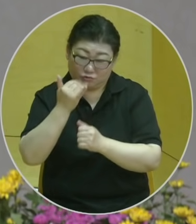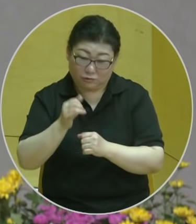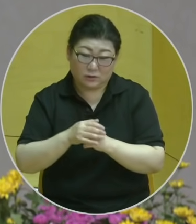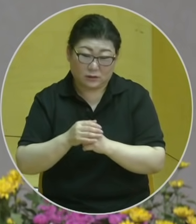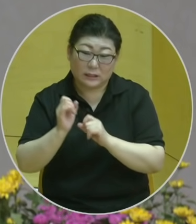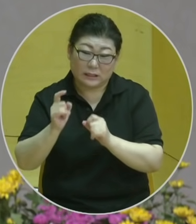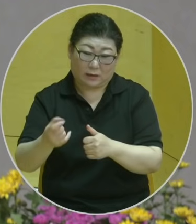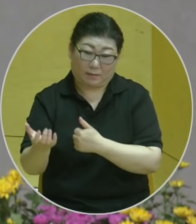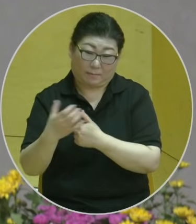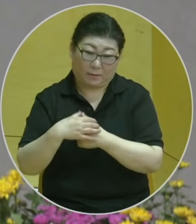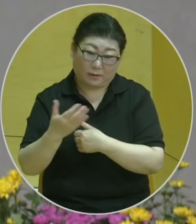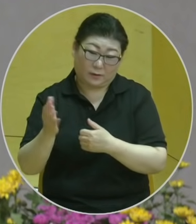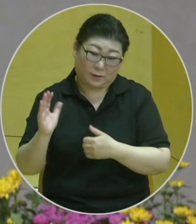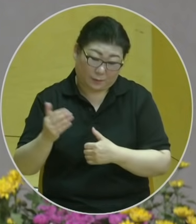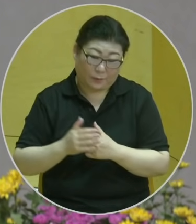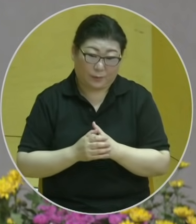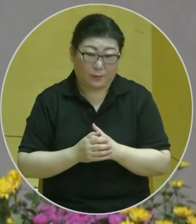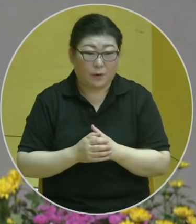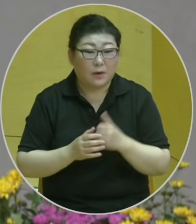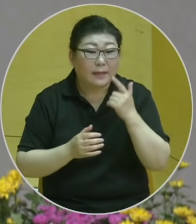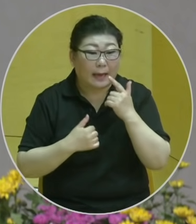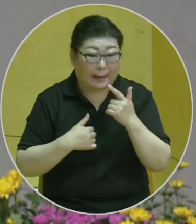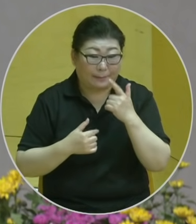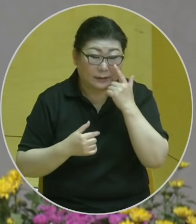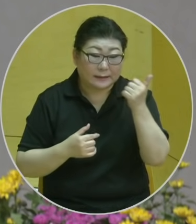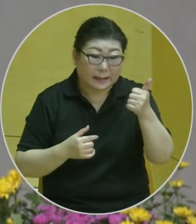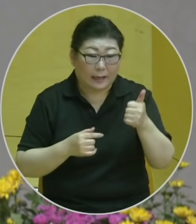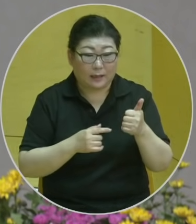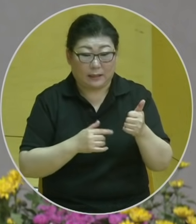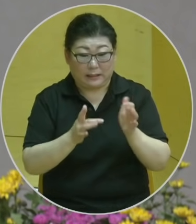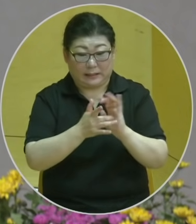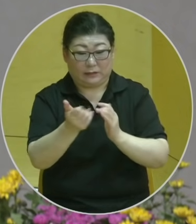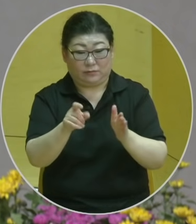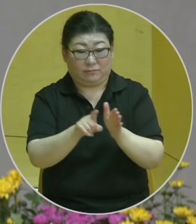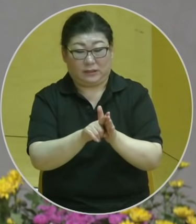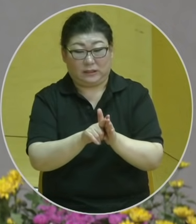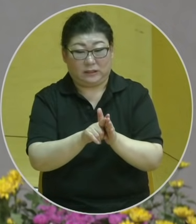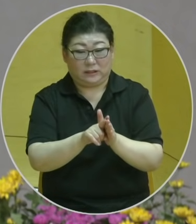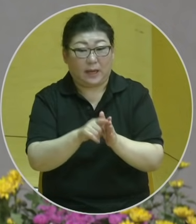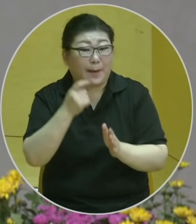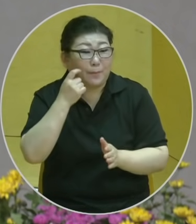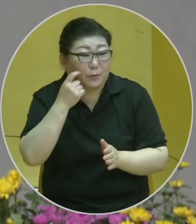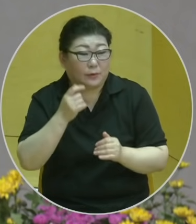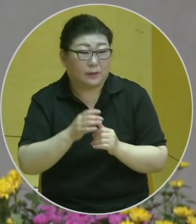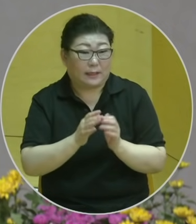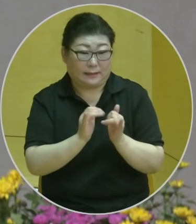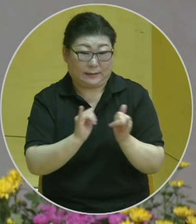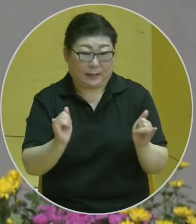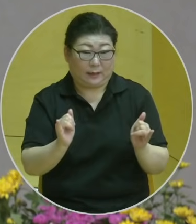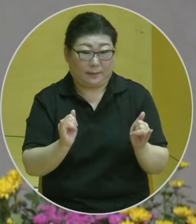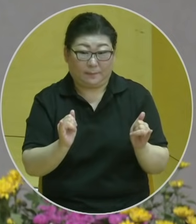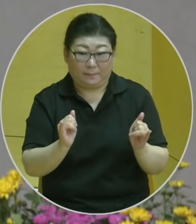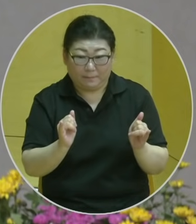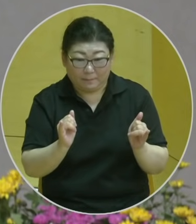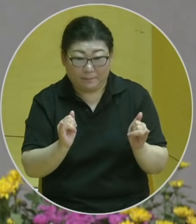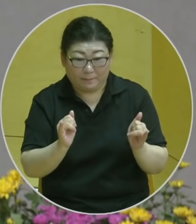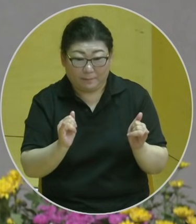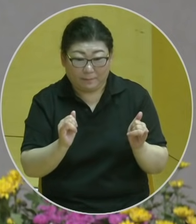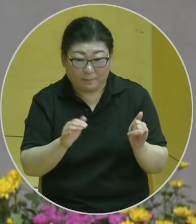당대에 정말 이 예수 믿을 수 없는 사람이 예수 믿고 장로가 된